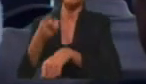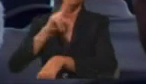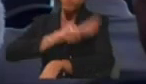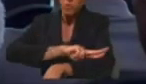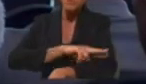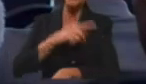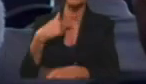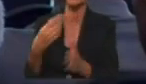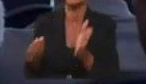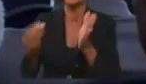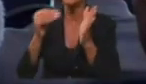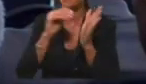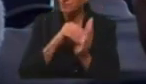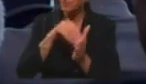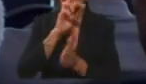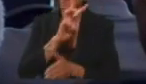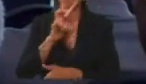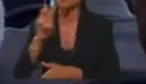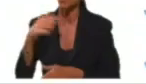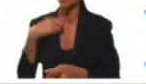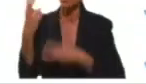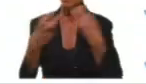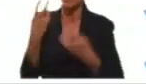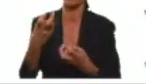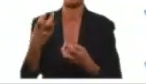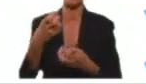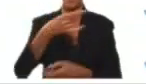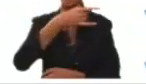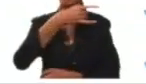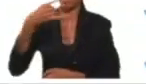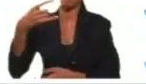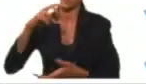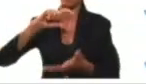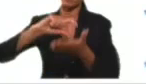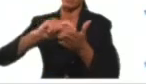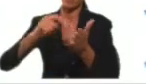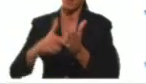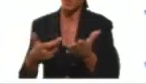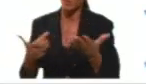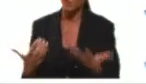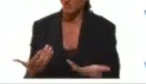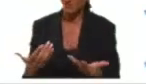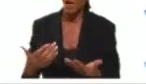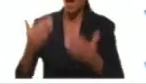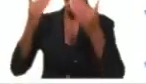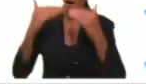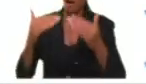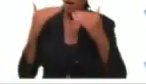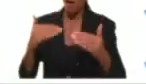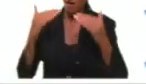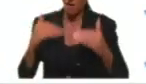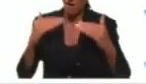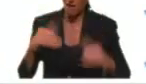wrzuciłem wyszukiwarkę ten skrót MDA, wyszedł mi salon meblowy, tak. No dopiero gdzieś tam niżej wyszło, że to są małopolskie